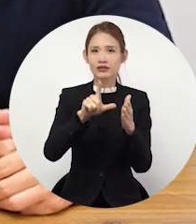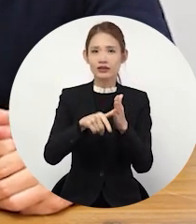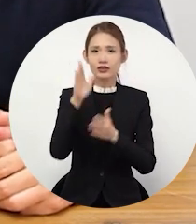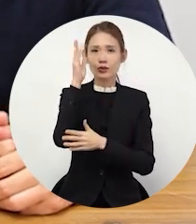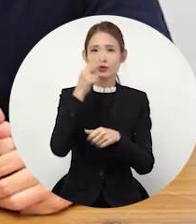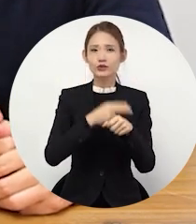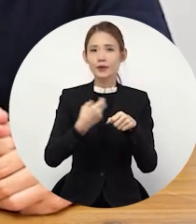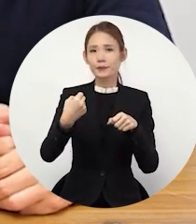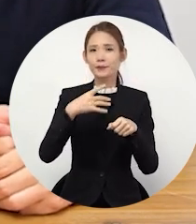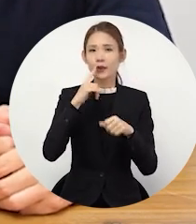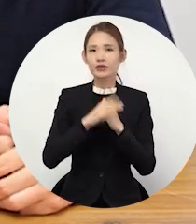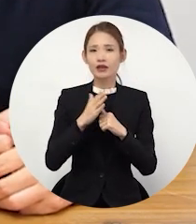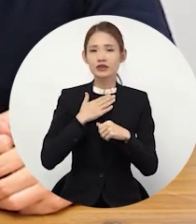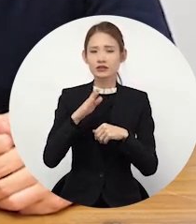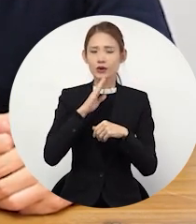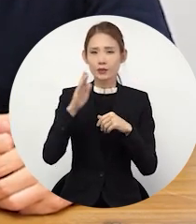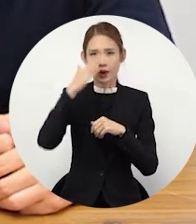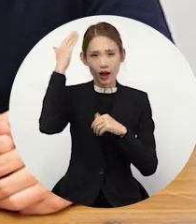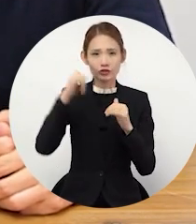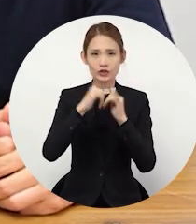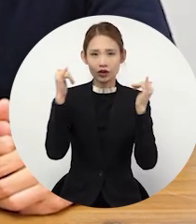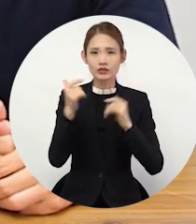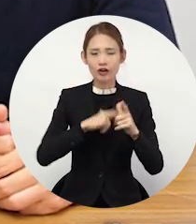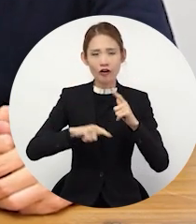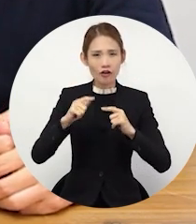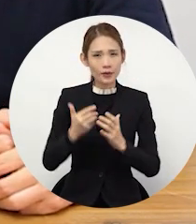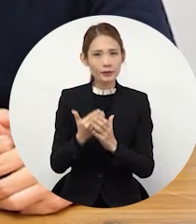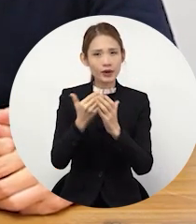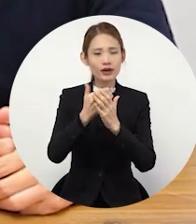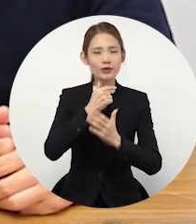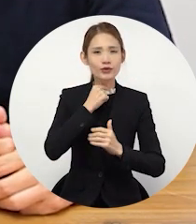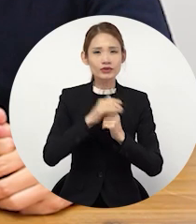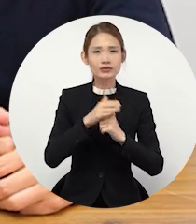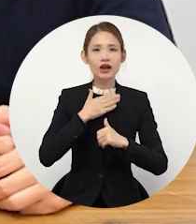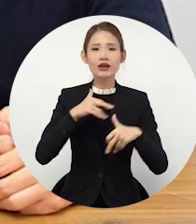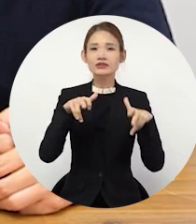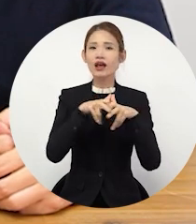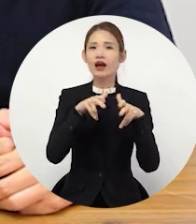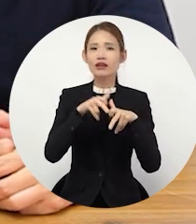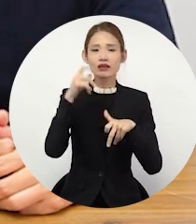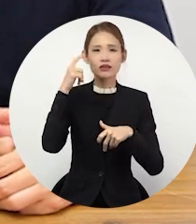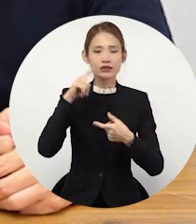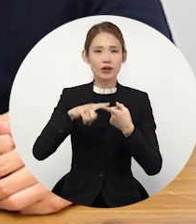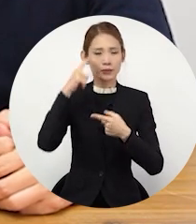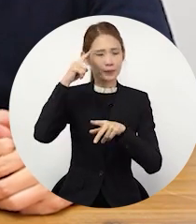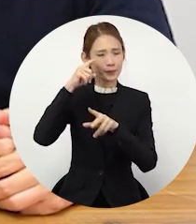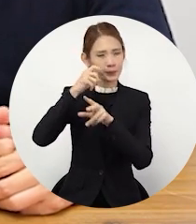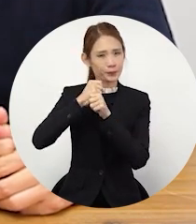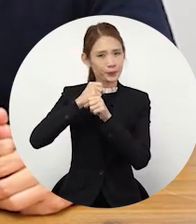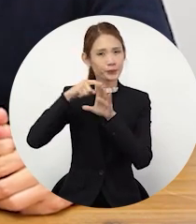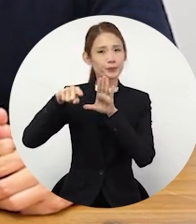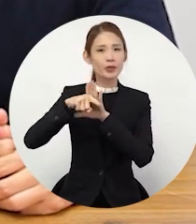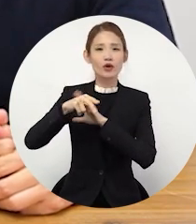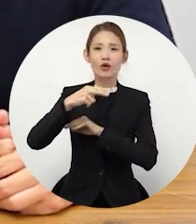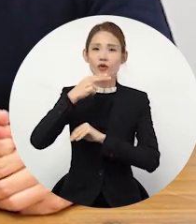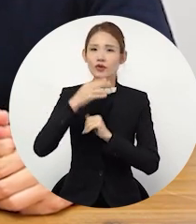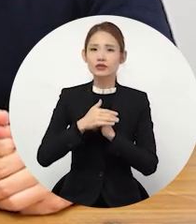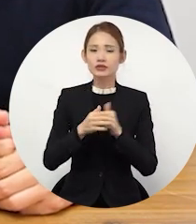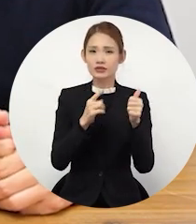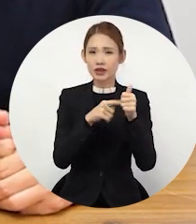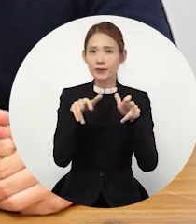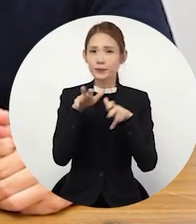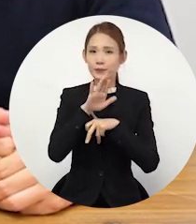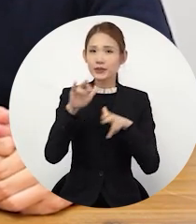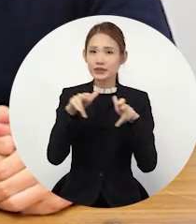계셨어요. 나는 정말 우리 사회가 더 장애에 관해서 발전했으면 좋겠어. 나는 장애에 대한 편견이 없어. 그렇기